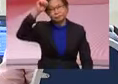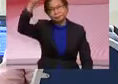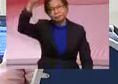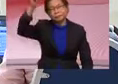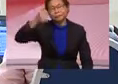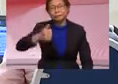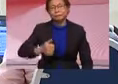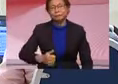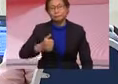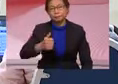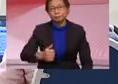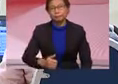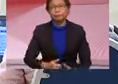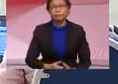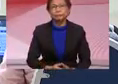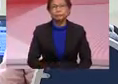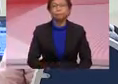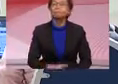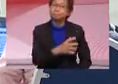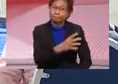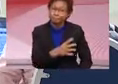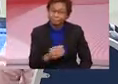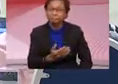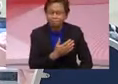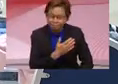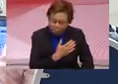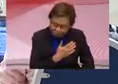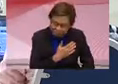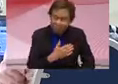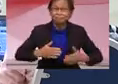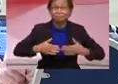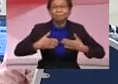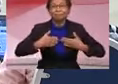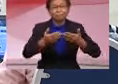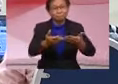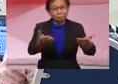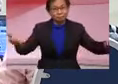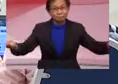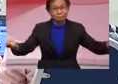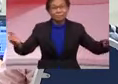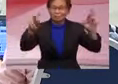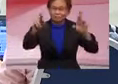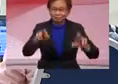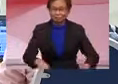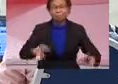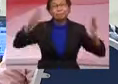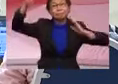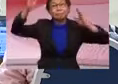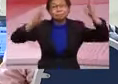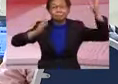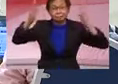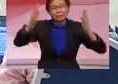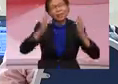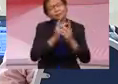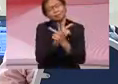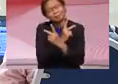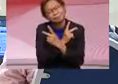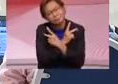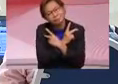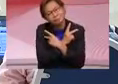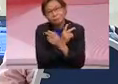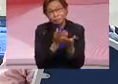Assalamualaikum warahmatullahi wabarakatuh dan salam sejahtera kepada seluruh rakyat Malaysia yang dikasihi